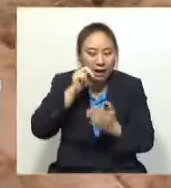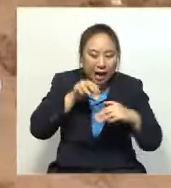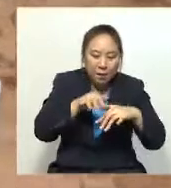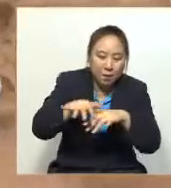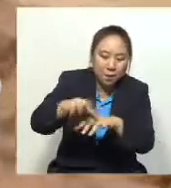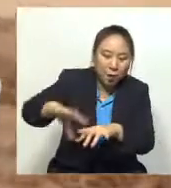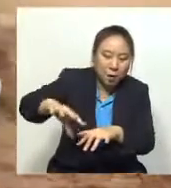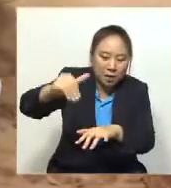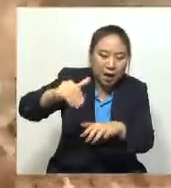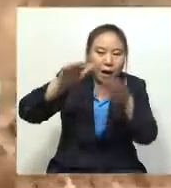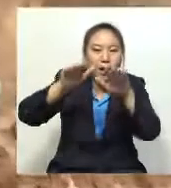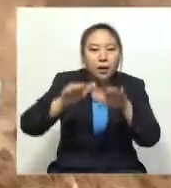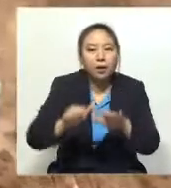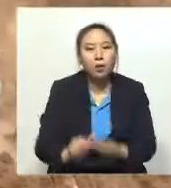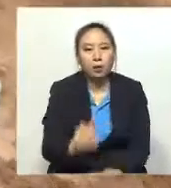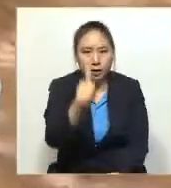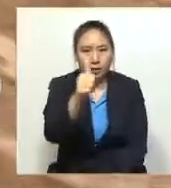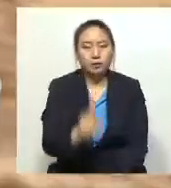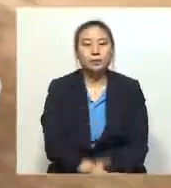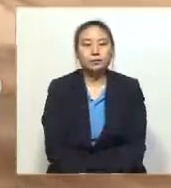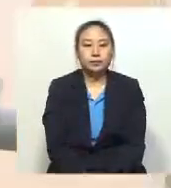บุรีได้เป็นอย่างดีค่ะ